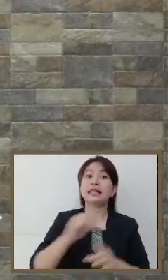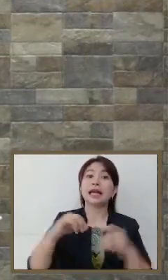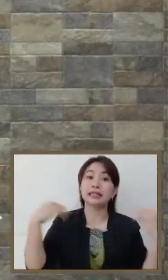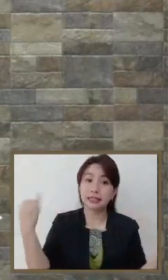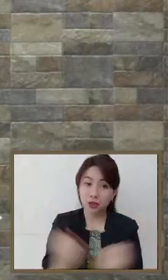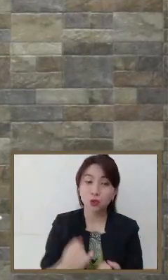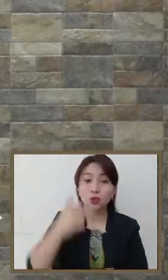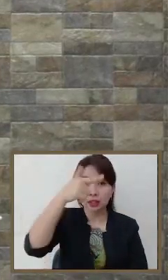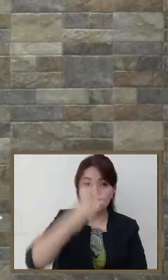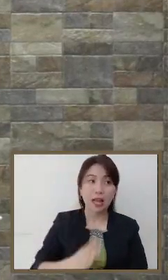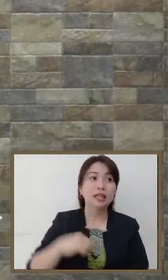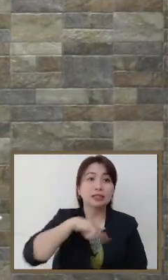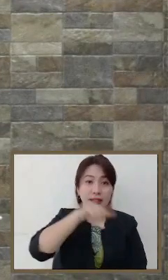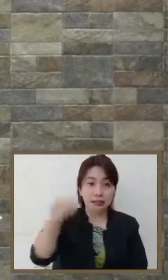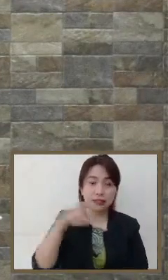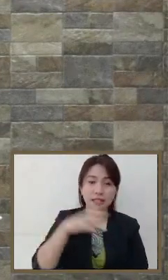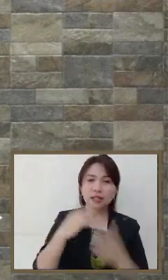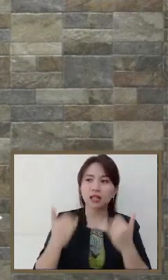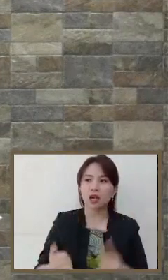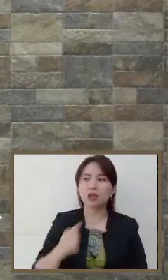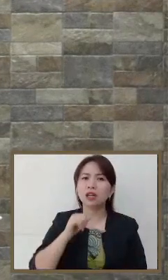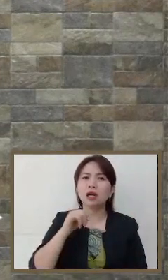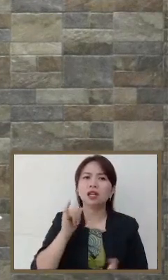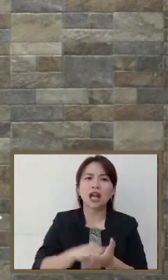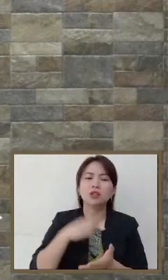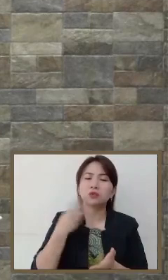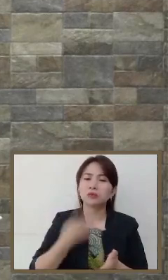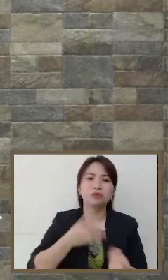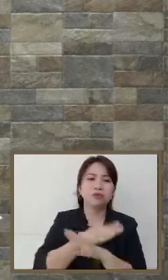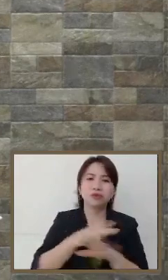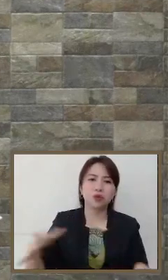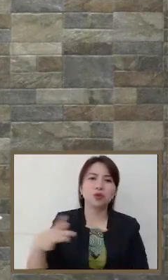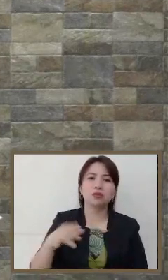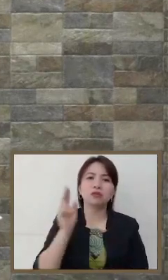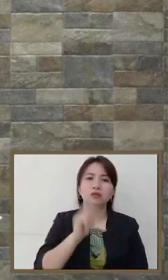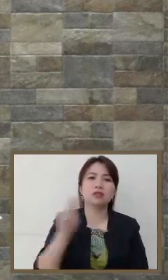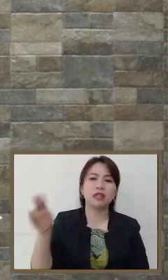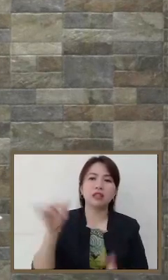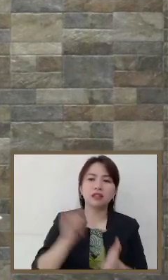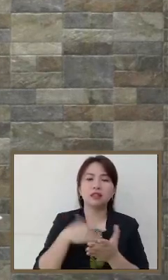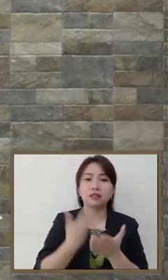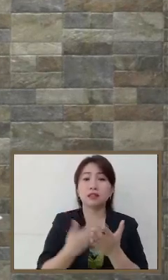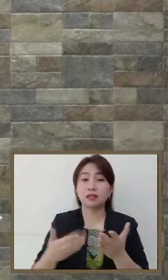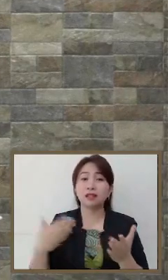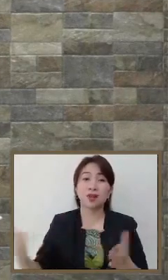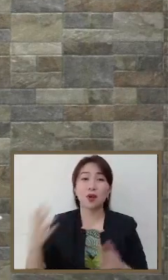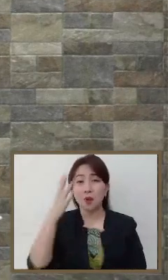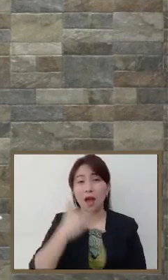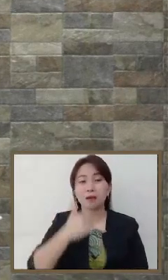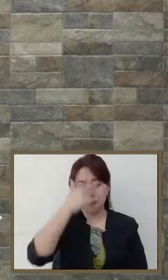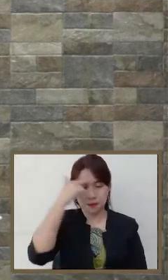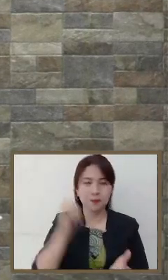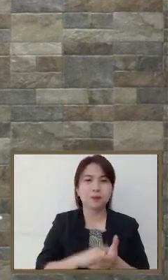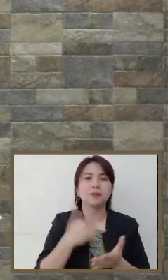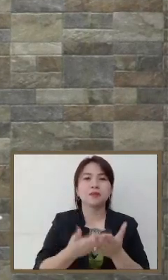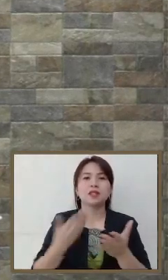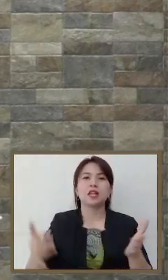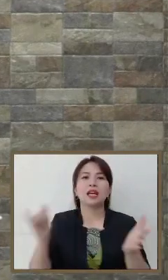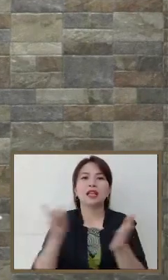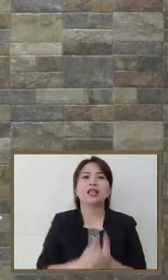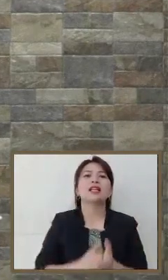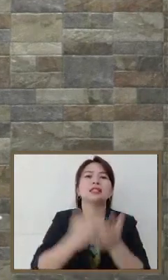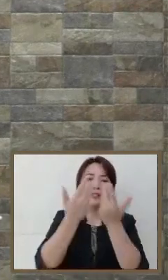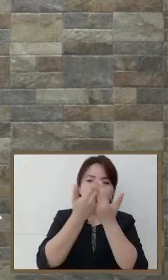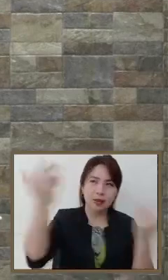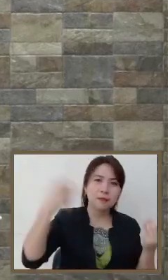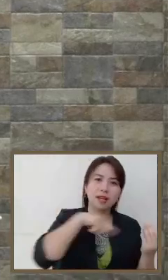ang Diyos mga kapatid na hindi natin kailangan ang mga bagay na yan sa kadahilanan mga bagay na yan yan ang magpalayo sa